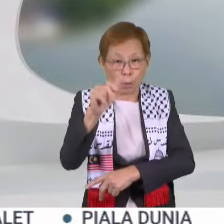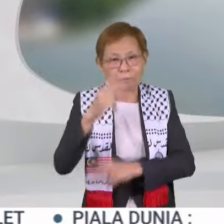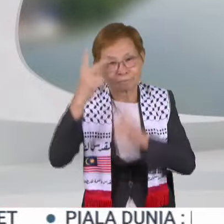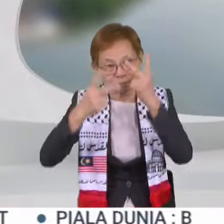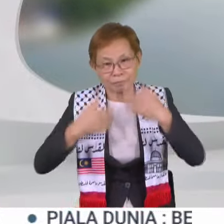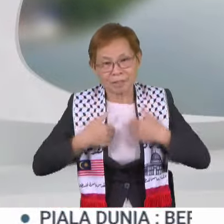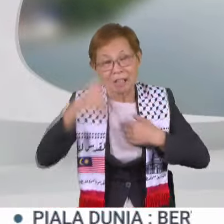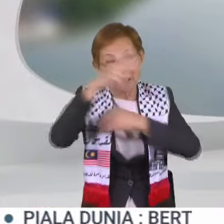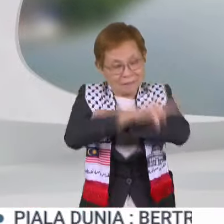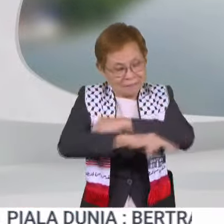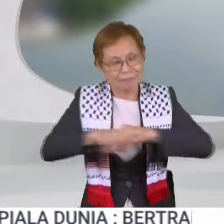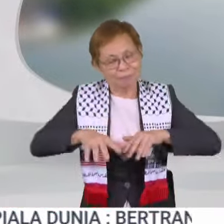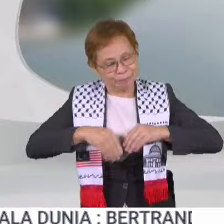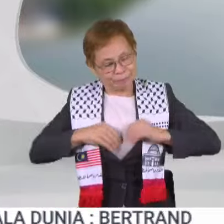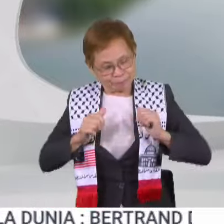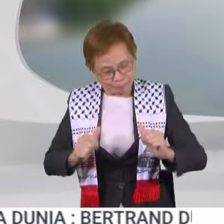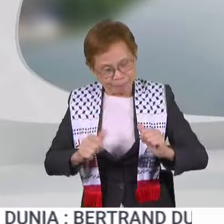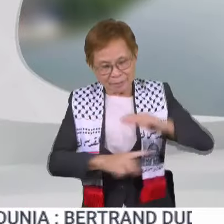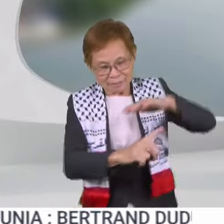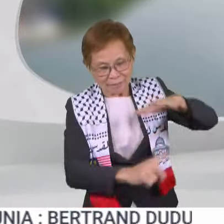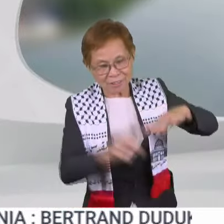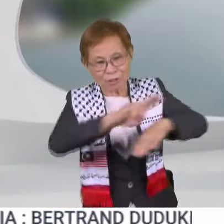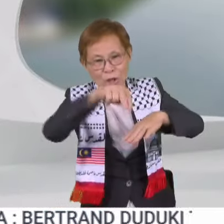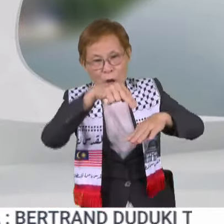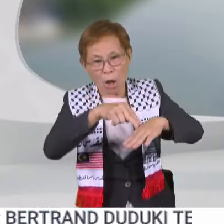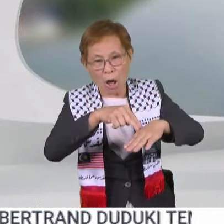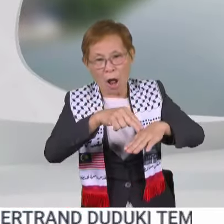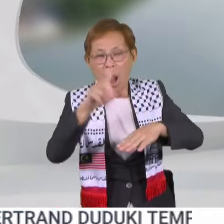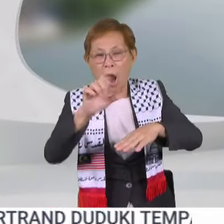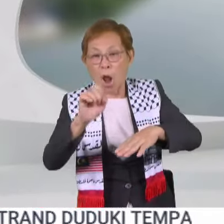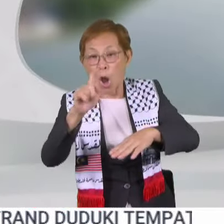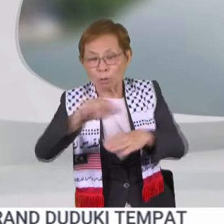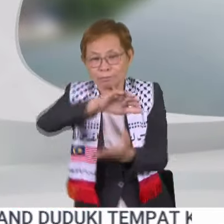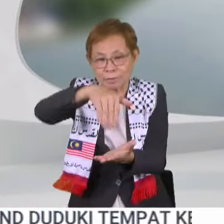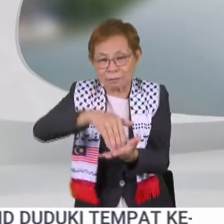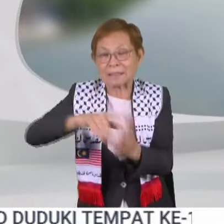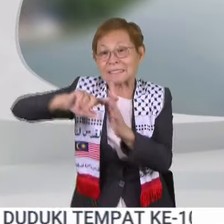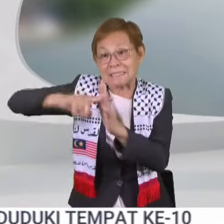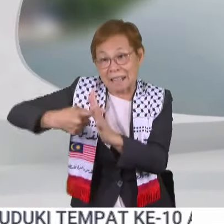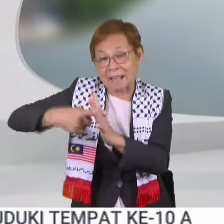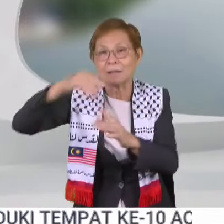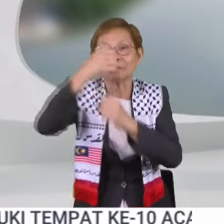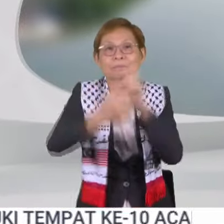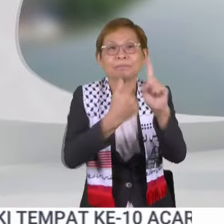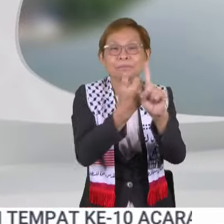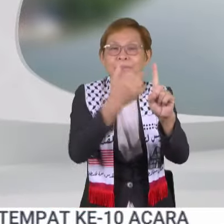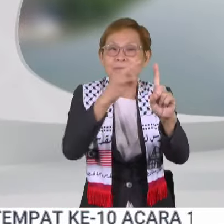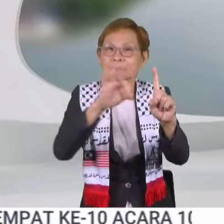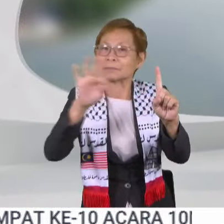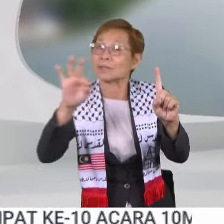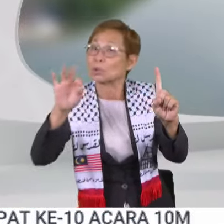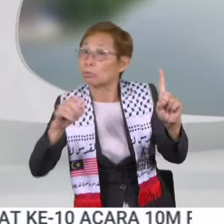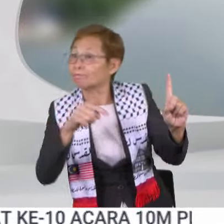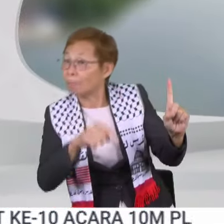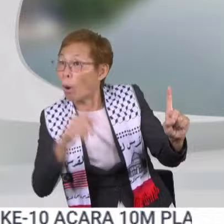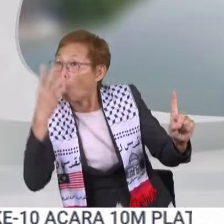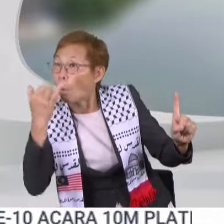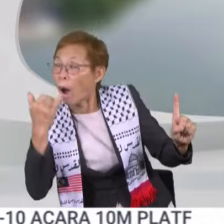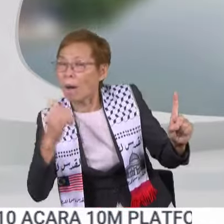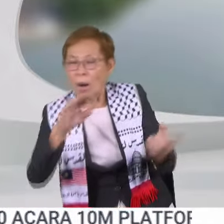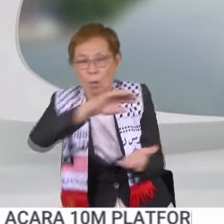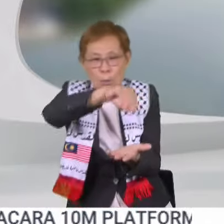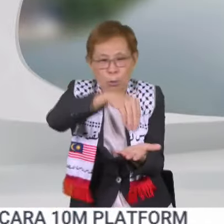kerajaan Negeri menyambut baik mengenai dasar National lordad center yang diperkenalkan pada tahun 1990 bagi